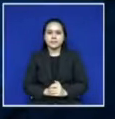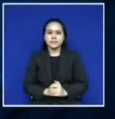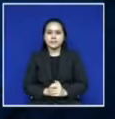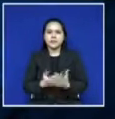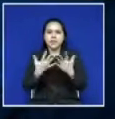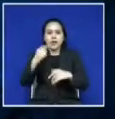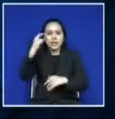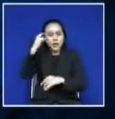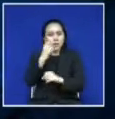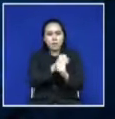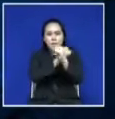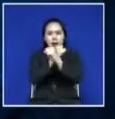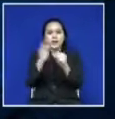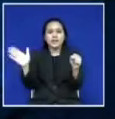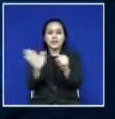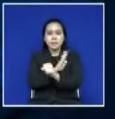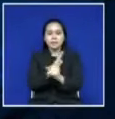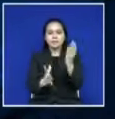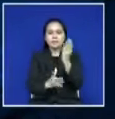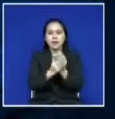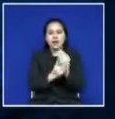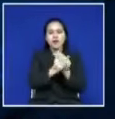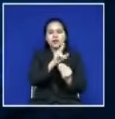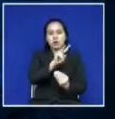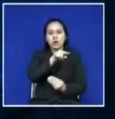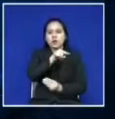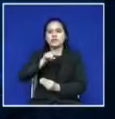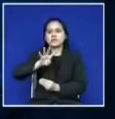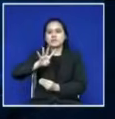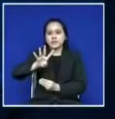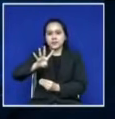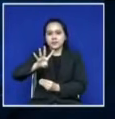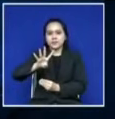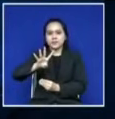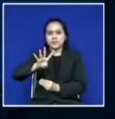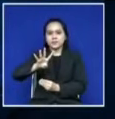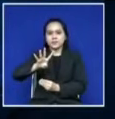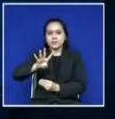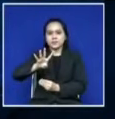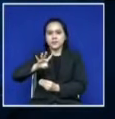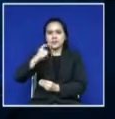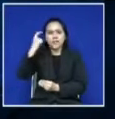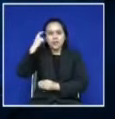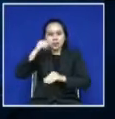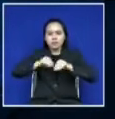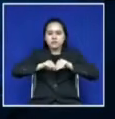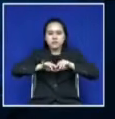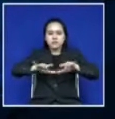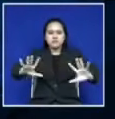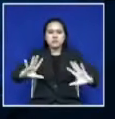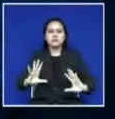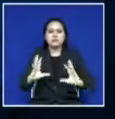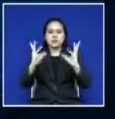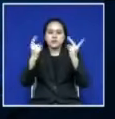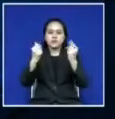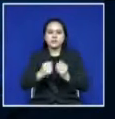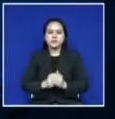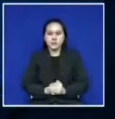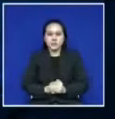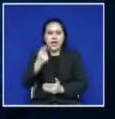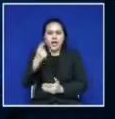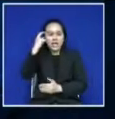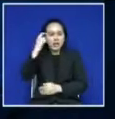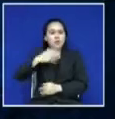น2-4 สัปดาห์นะฮะทั้งหมดนี้ก็การแพร่เชื้อนี้ก็จะหมดวงจรของมันนะครับก็คิดว่าเราจะควบคุ